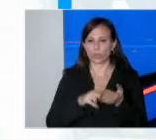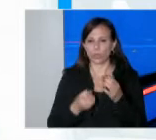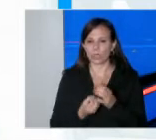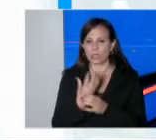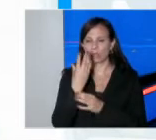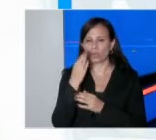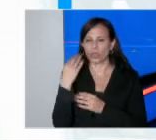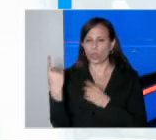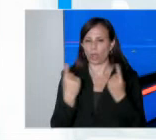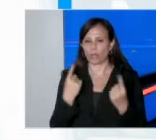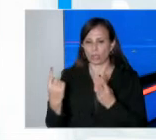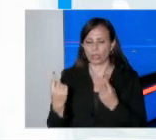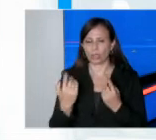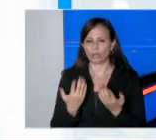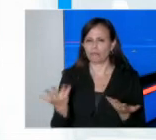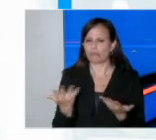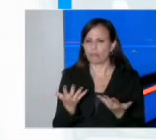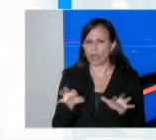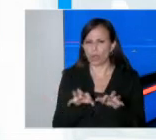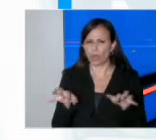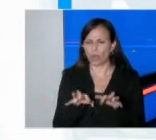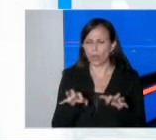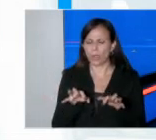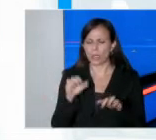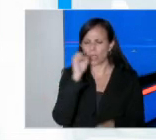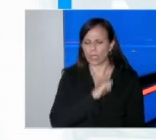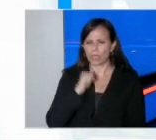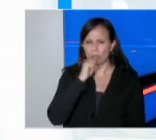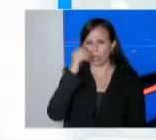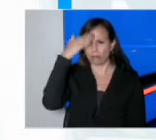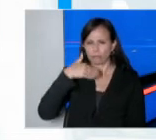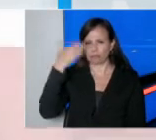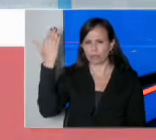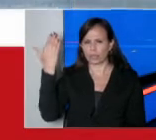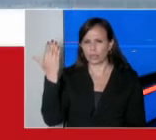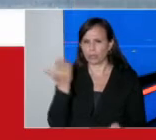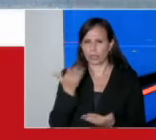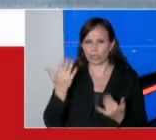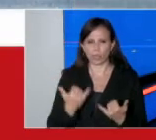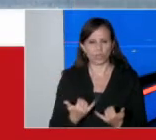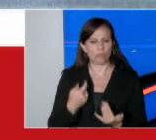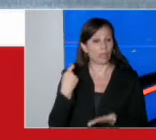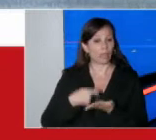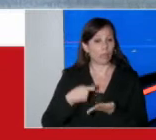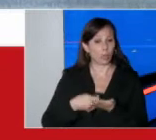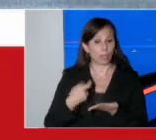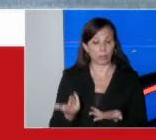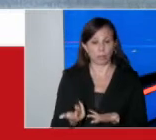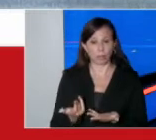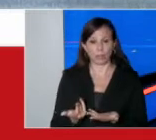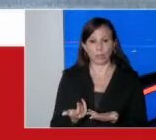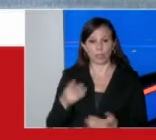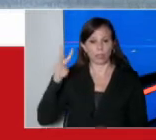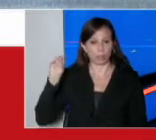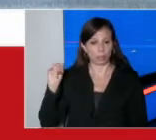בזכות היוצרים. אז על מה מתרעם הזמר האגדי, ומה הולך לקרות מעתה והלאה מבחינת התמלוגים? איתנו עכשיו, מלי